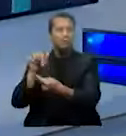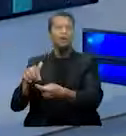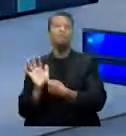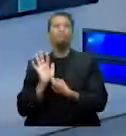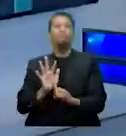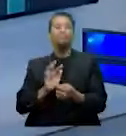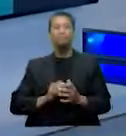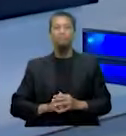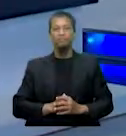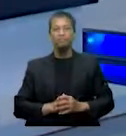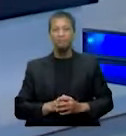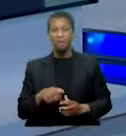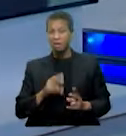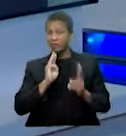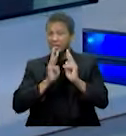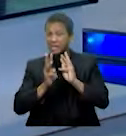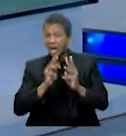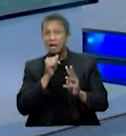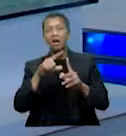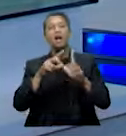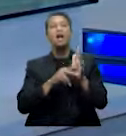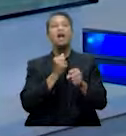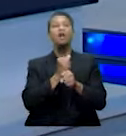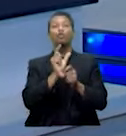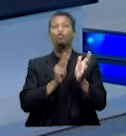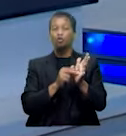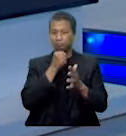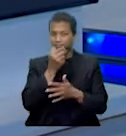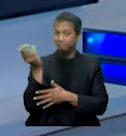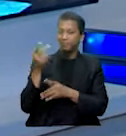penampilannya dan berikut wawancara Anggun bersama reporter Herjuno